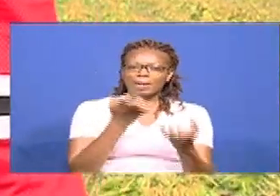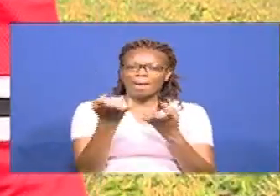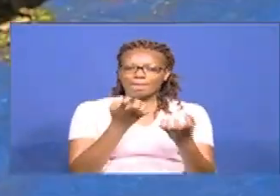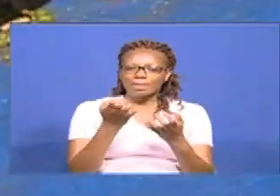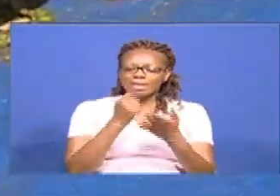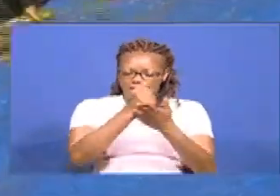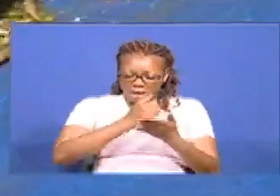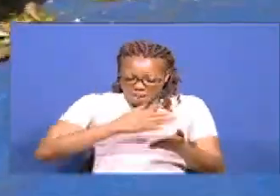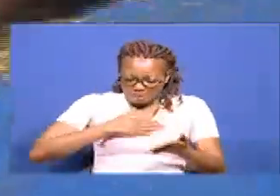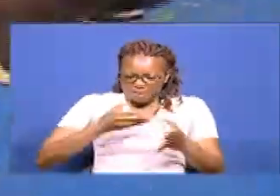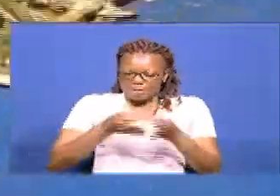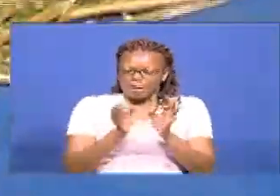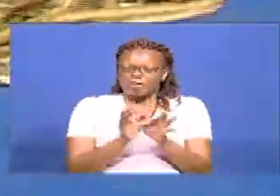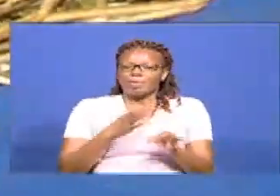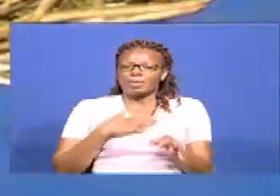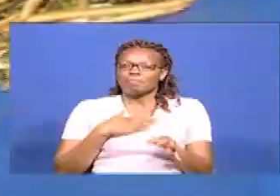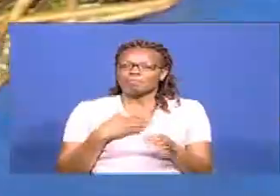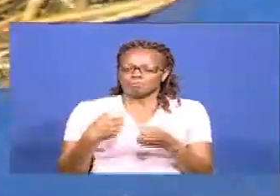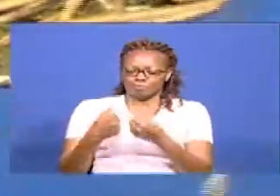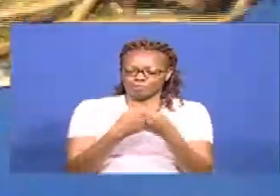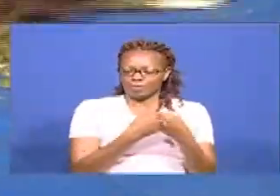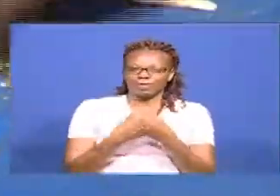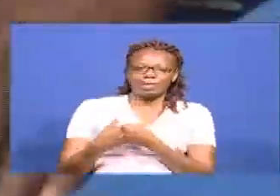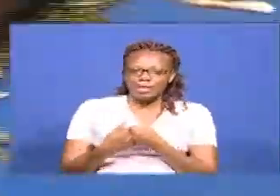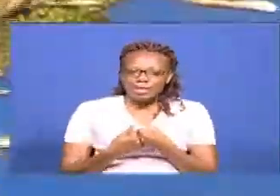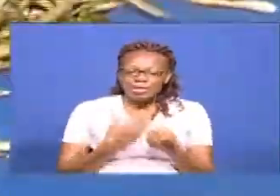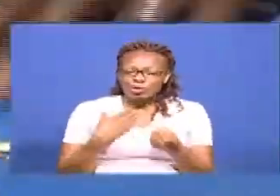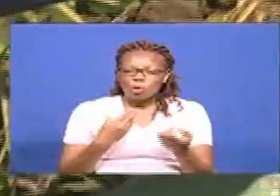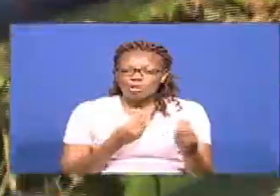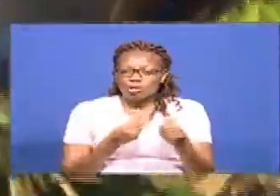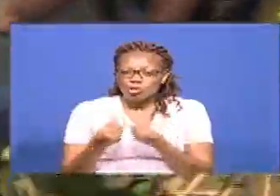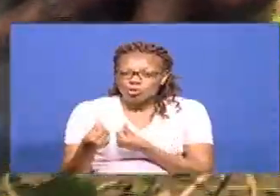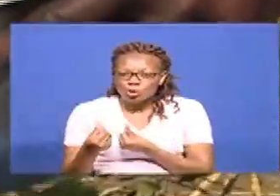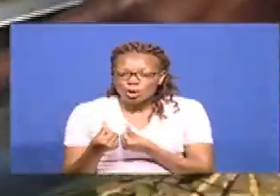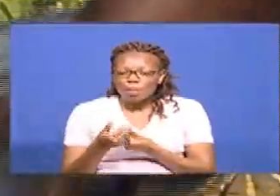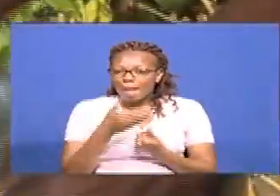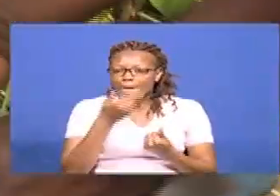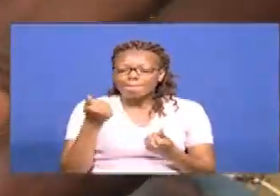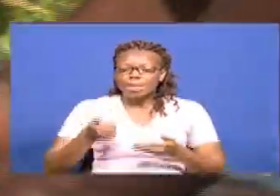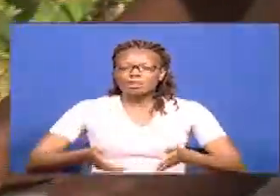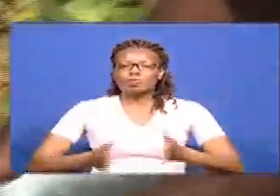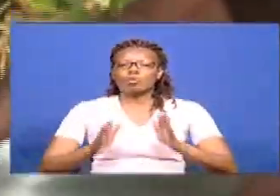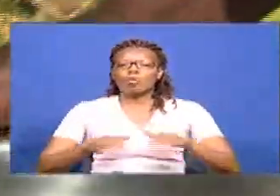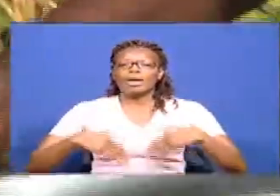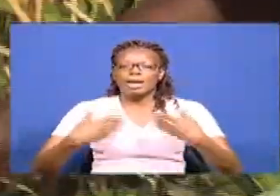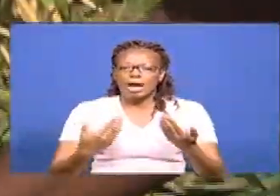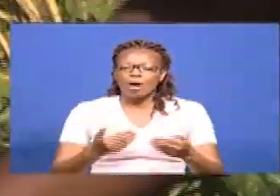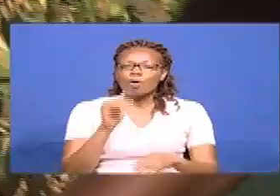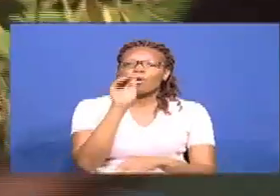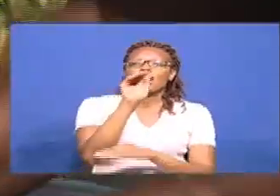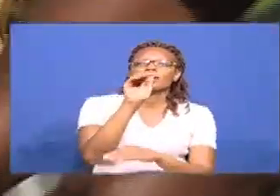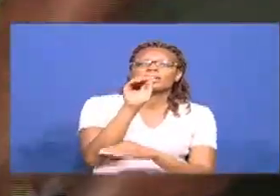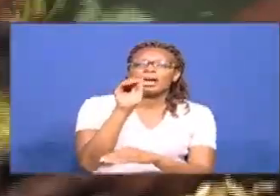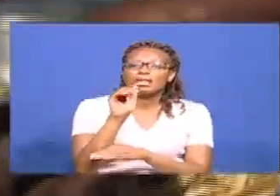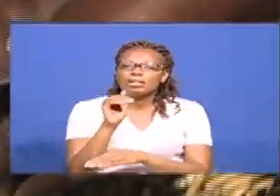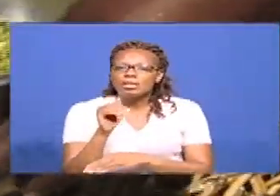yangu. Njia mwafaka ya kukabiliana na changamoto ni kuuliza mashauri na kutokufa moyo. Kwani faida huwa za kudumu